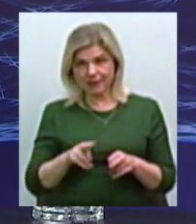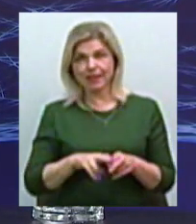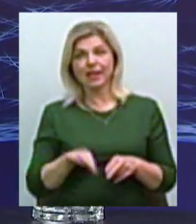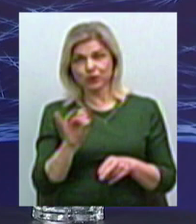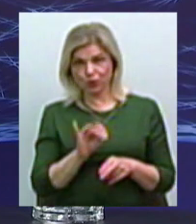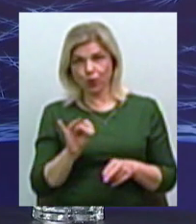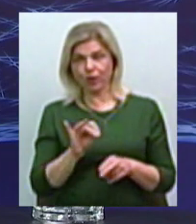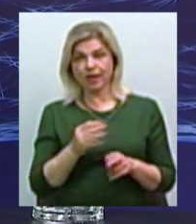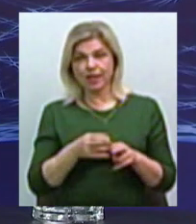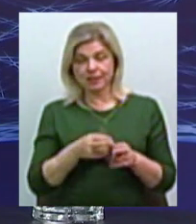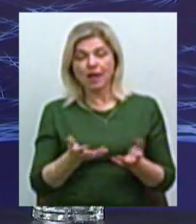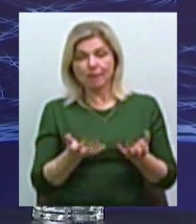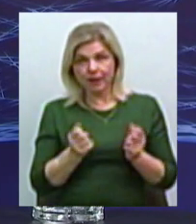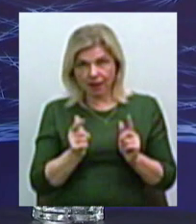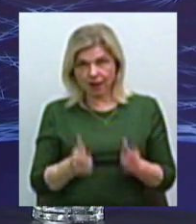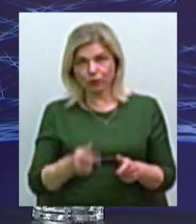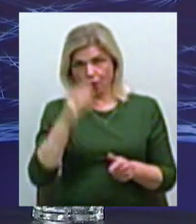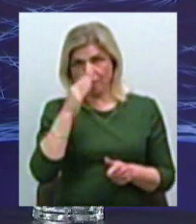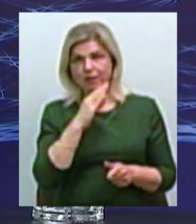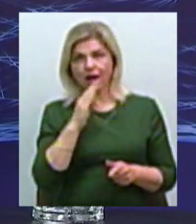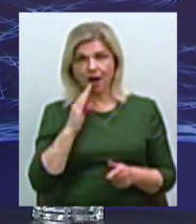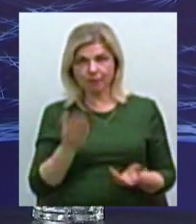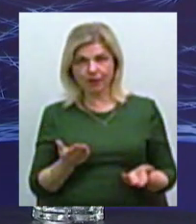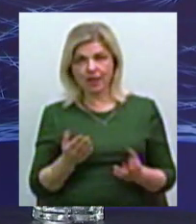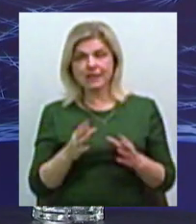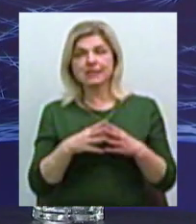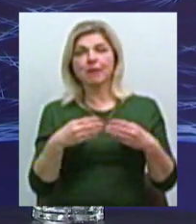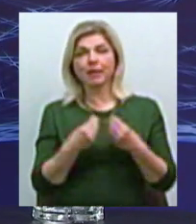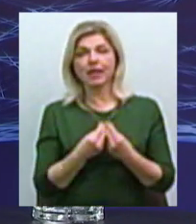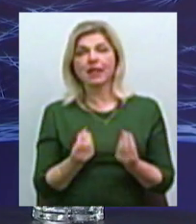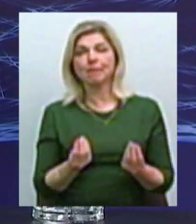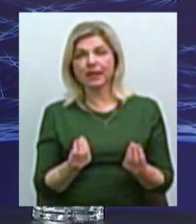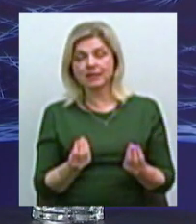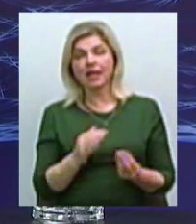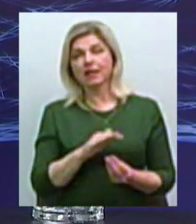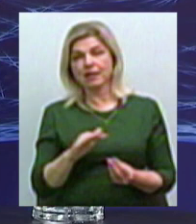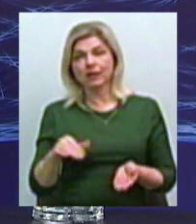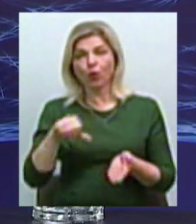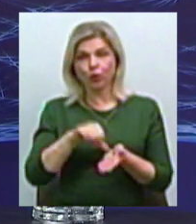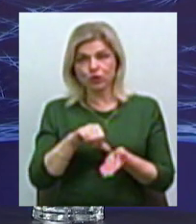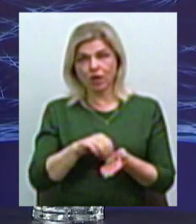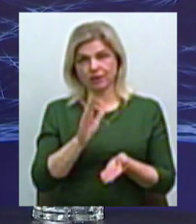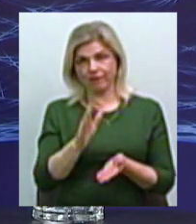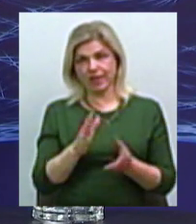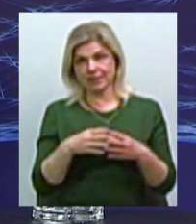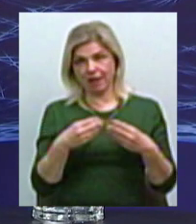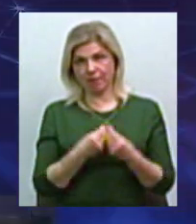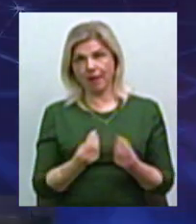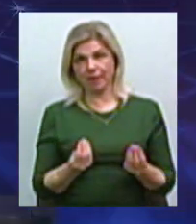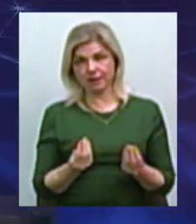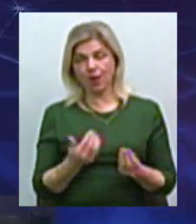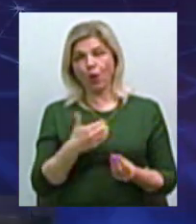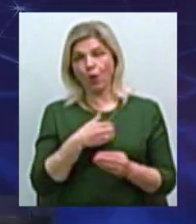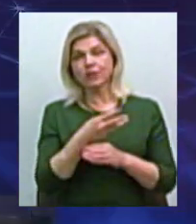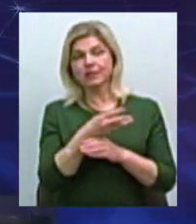просто прийнято батьками, прийнято, ну, це якийсь ну, сімейний бізнес, і діти вже приймають участь в сімейному бізнесі. Ми хотіли ну, зняти про те,